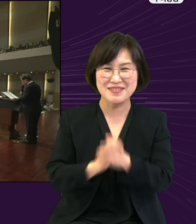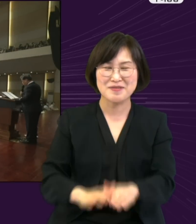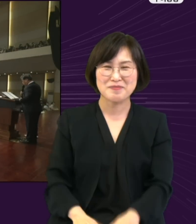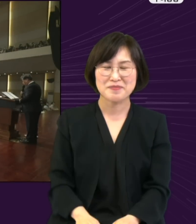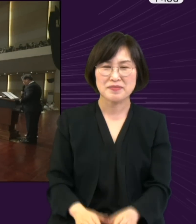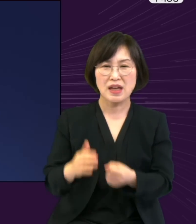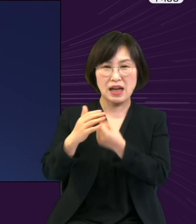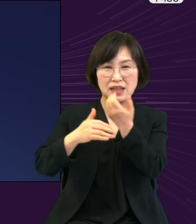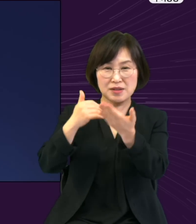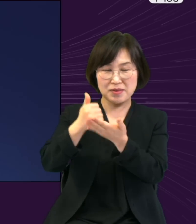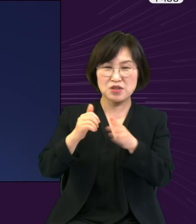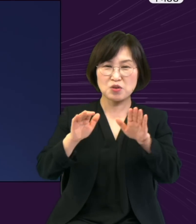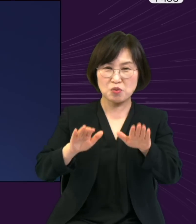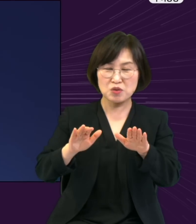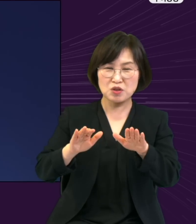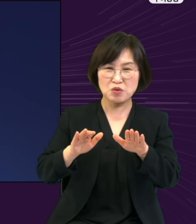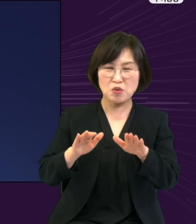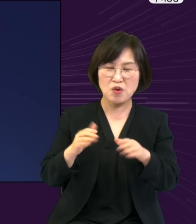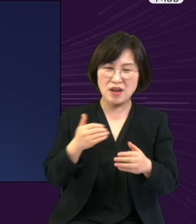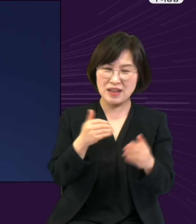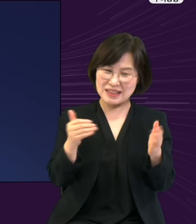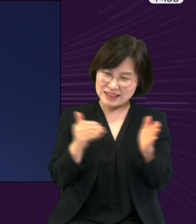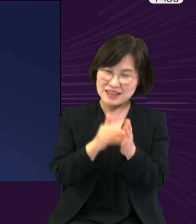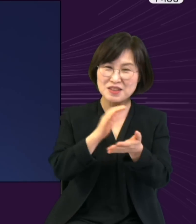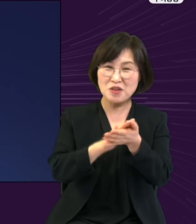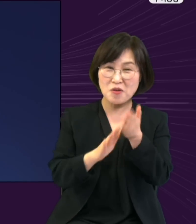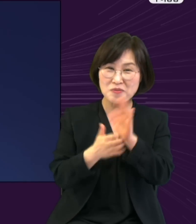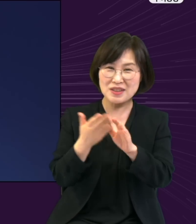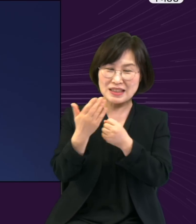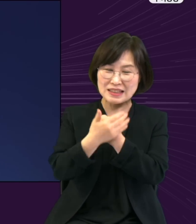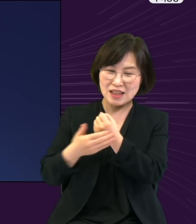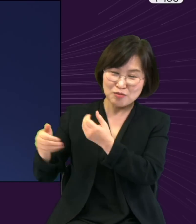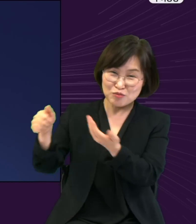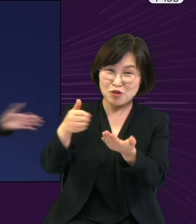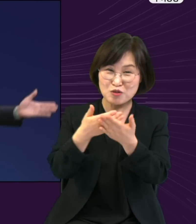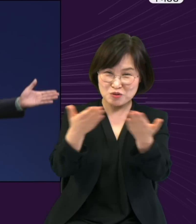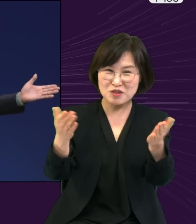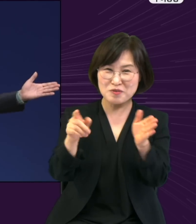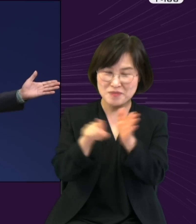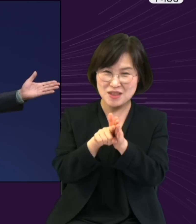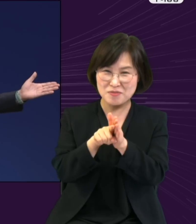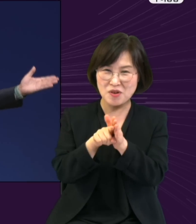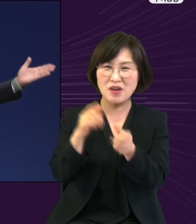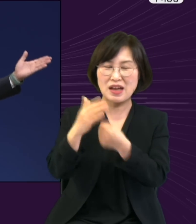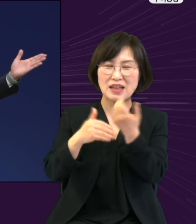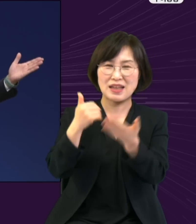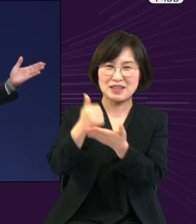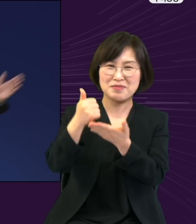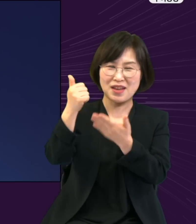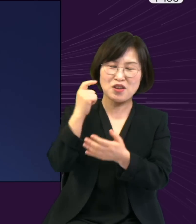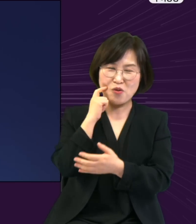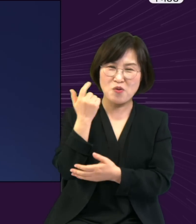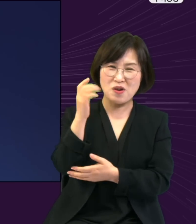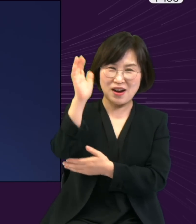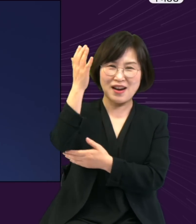하나님께서 오늘도 우리에게 한량없는 은혜를 부어주실 것을 기대하며 하나님께 영광의 박수를 크게 올려드립니다.